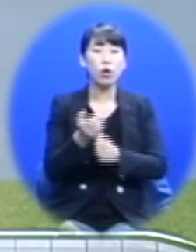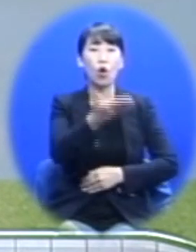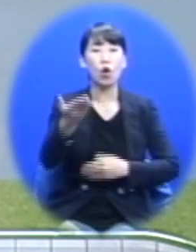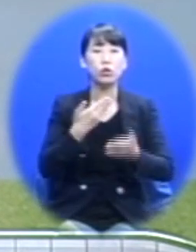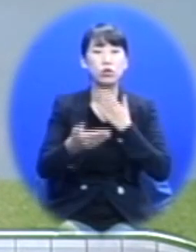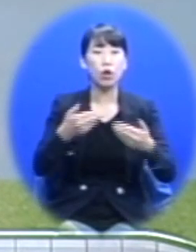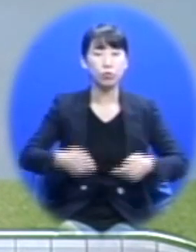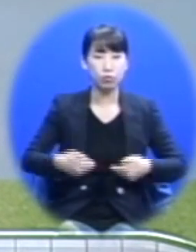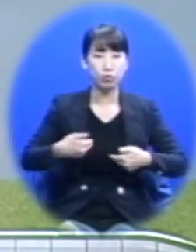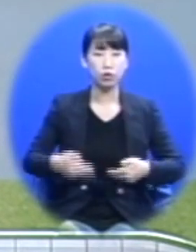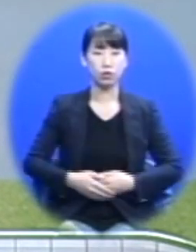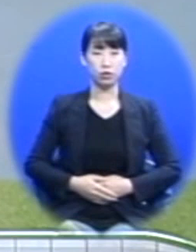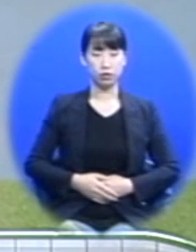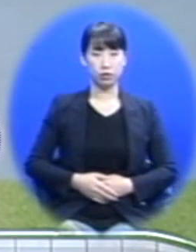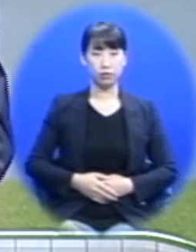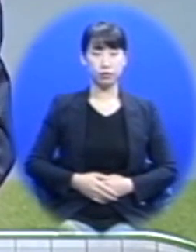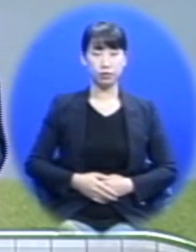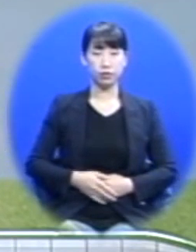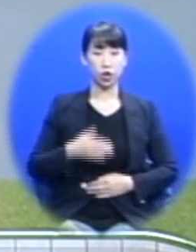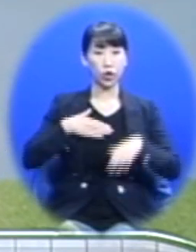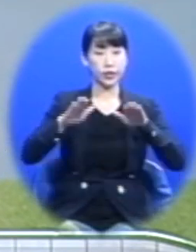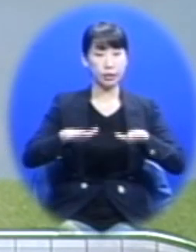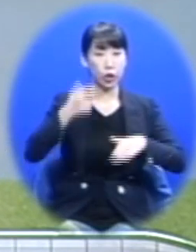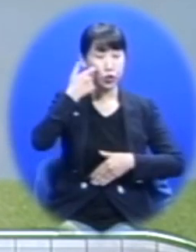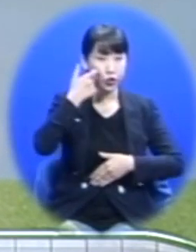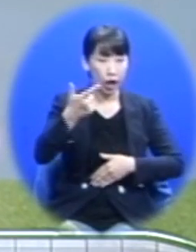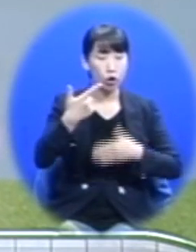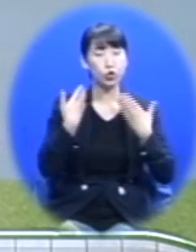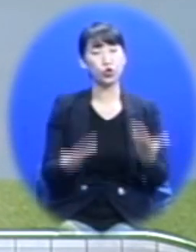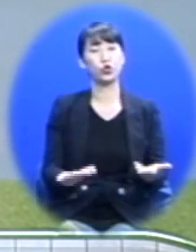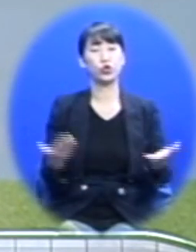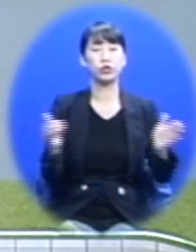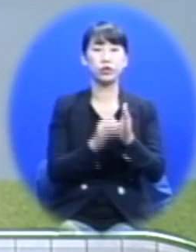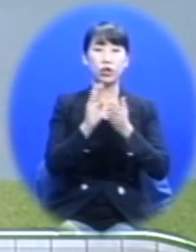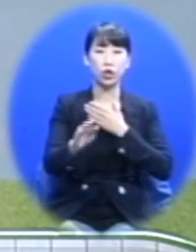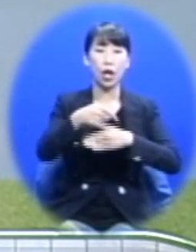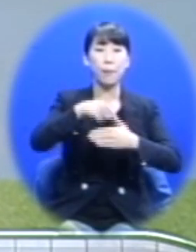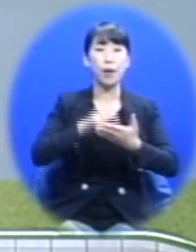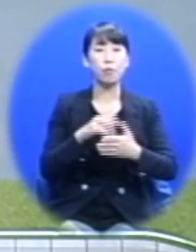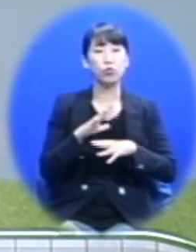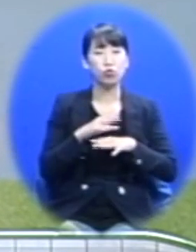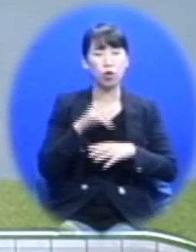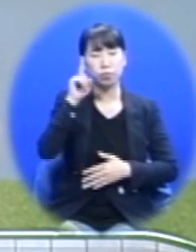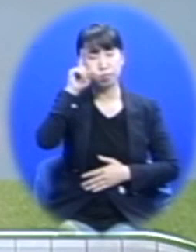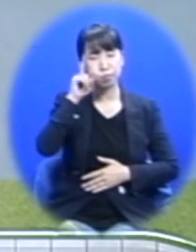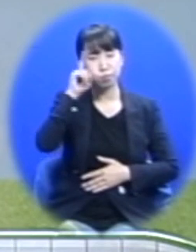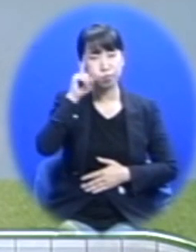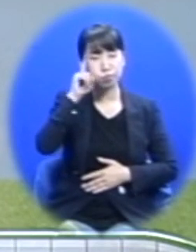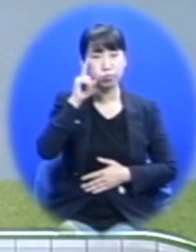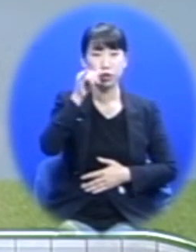걸요. 저는 이번 안식년 끝나면서 갑자기 마음에 두려움과 스트레스가